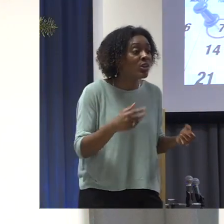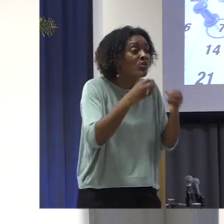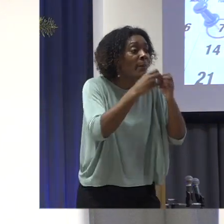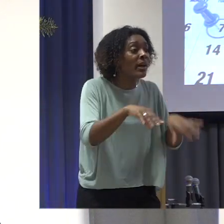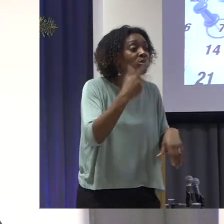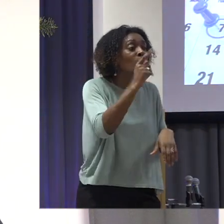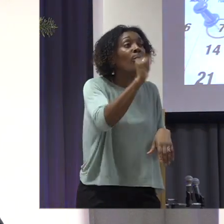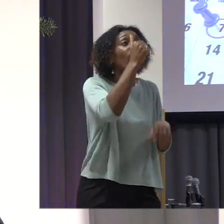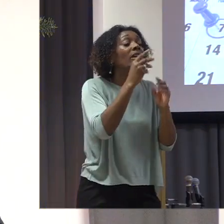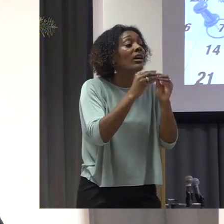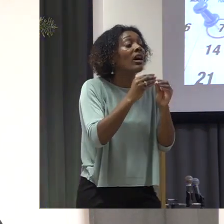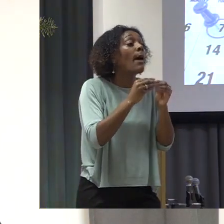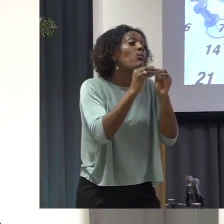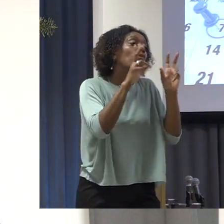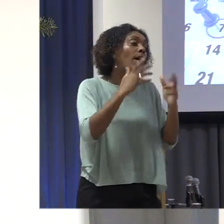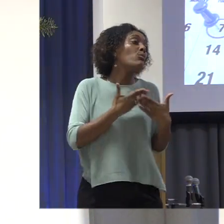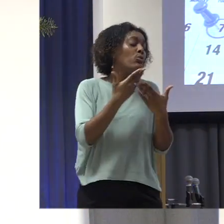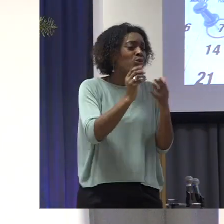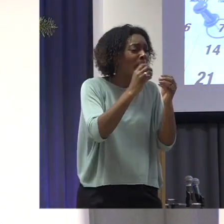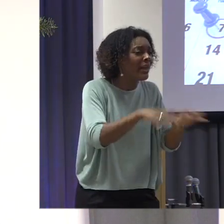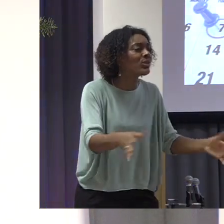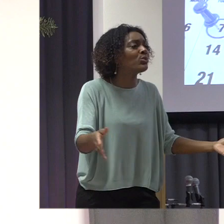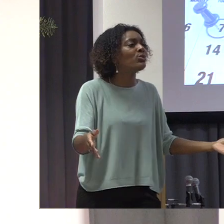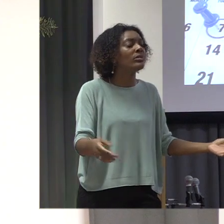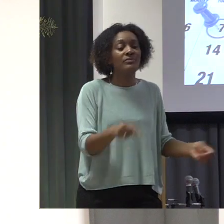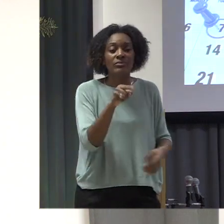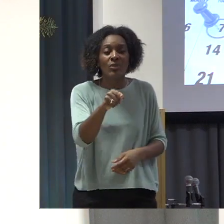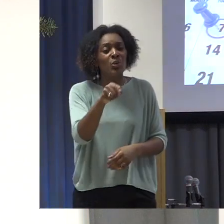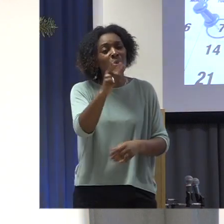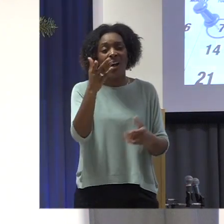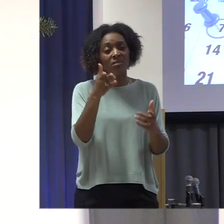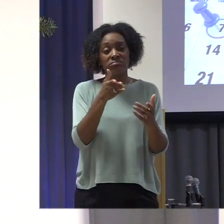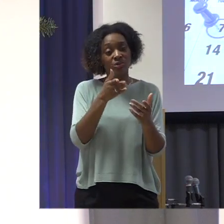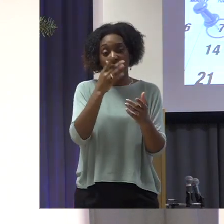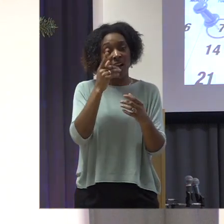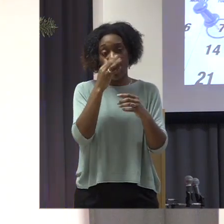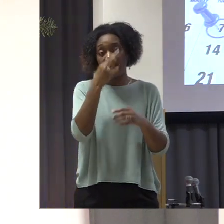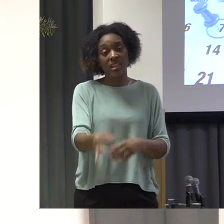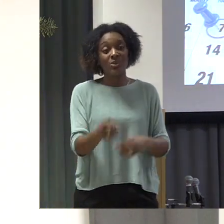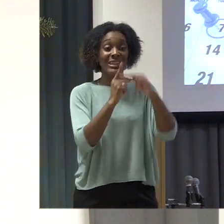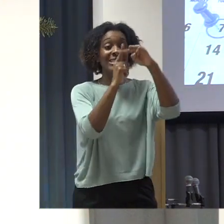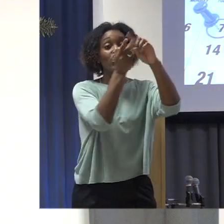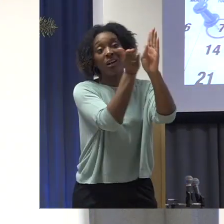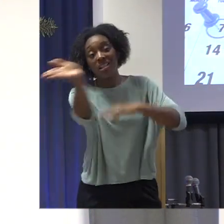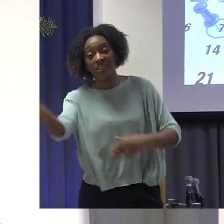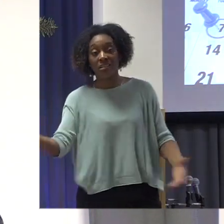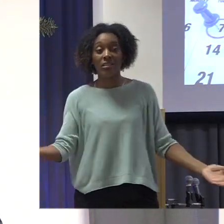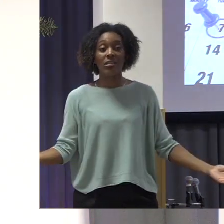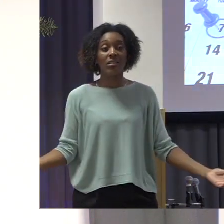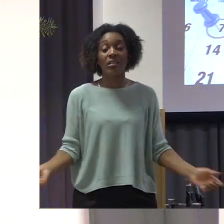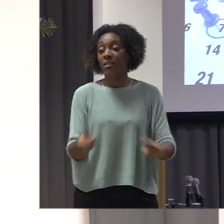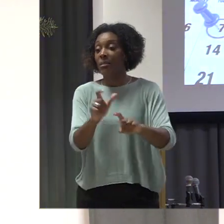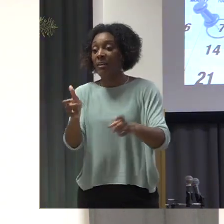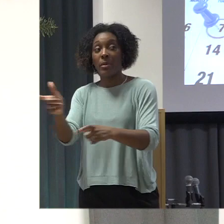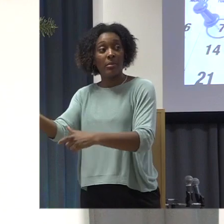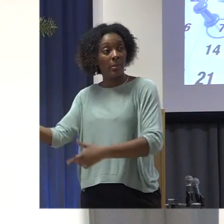amour. À d'autres, il leur dit qu'ils sont passés à côté, qu'ils ont raté la cible. Dans